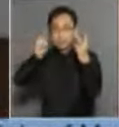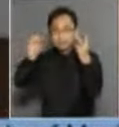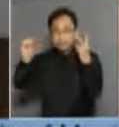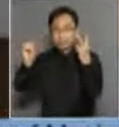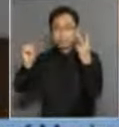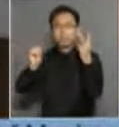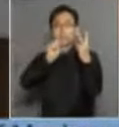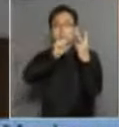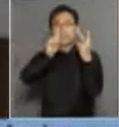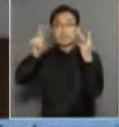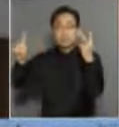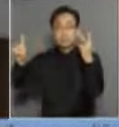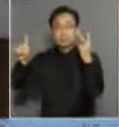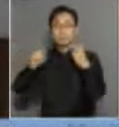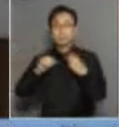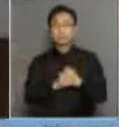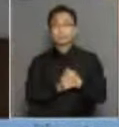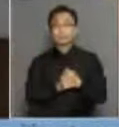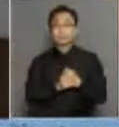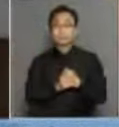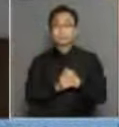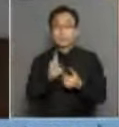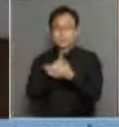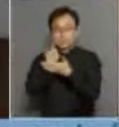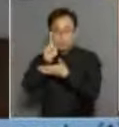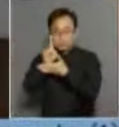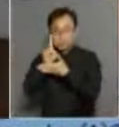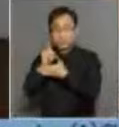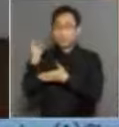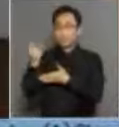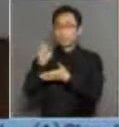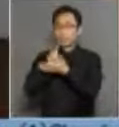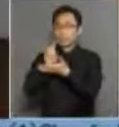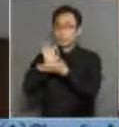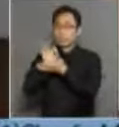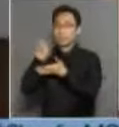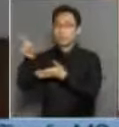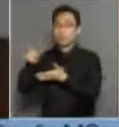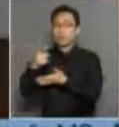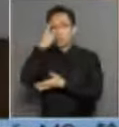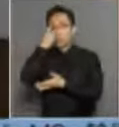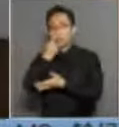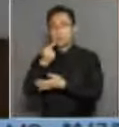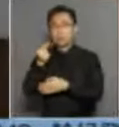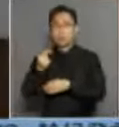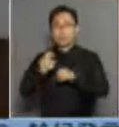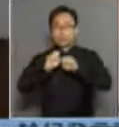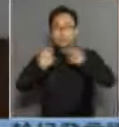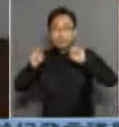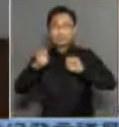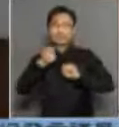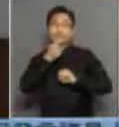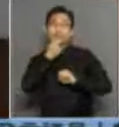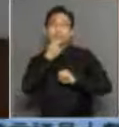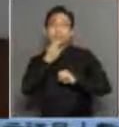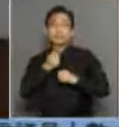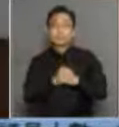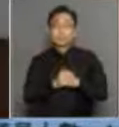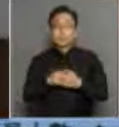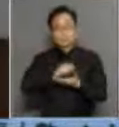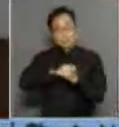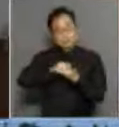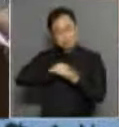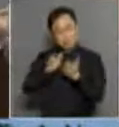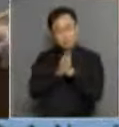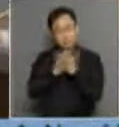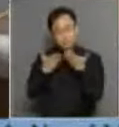2010年至2011年期間嗰一年咧，頭先我講到係近呢兩三年咧，佢好中意發表言論嘅，又寫文章喺《